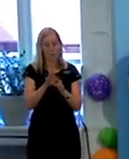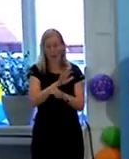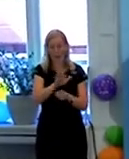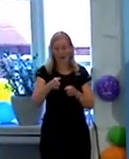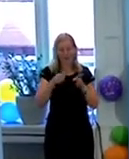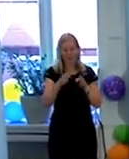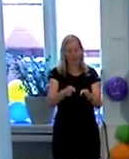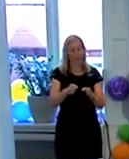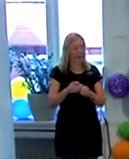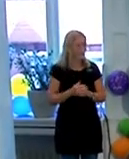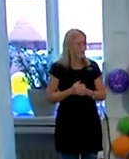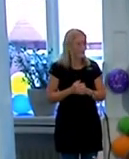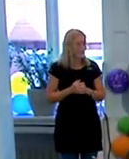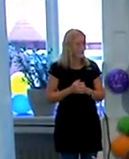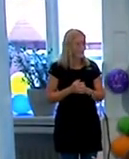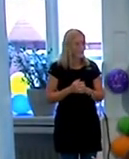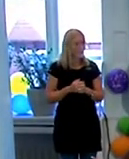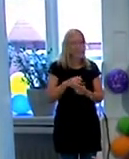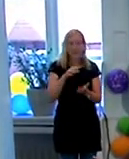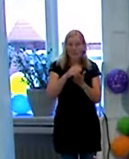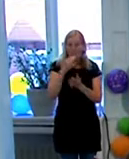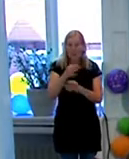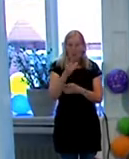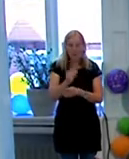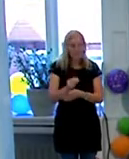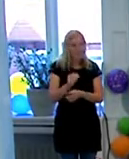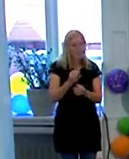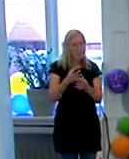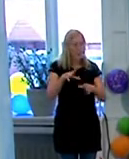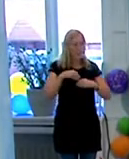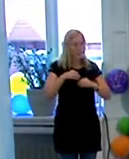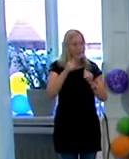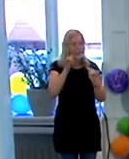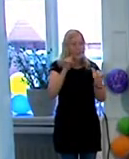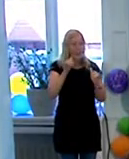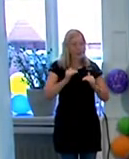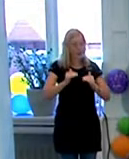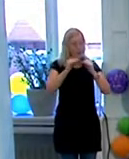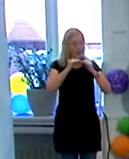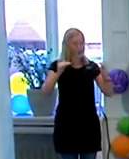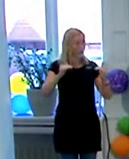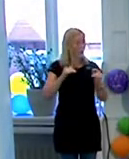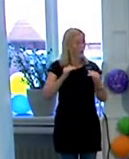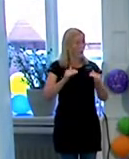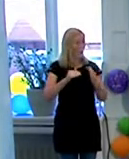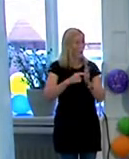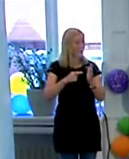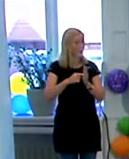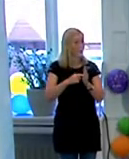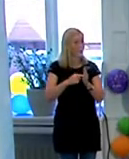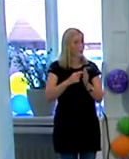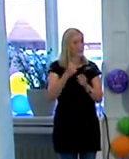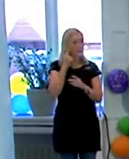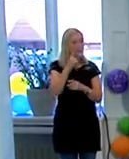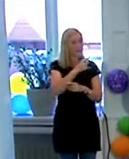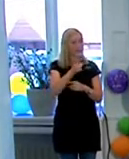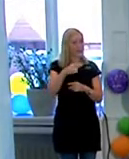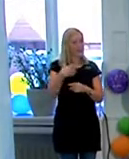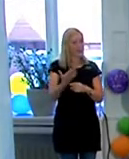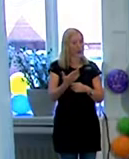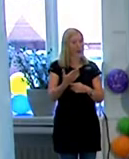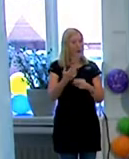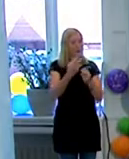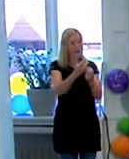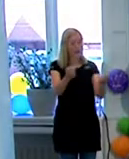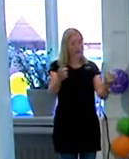hand. Lite samhällsfråga här kanske. Ja, det verkar vara rätt så hög acceptans. Men jag misstänker att de som sitter här är rätt så intresserade av